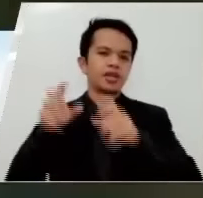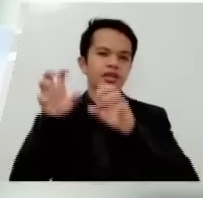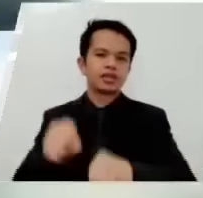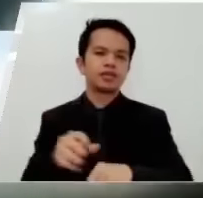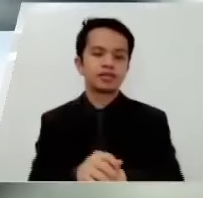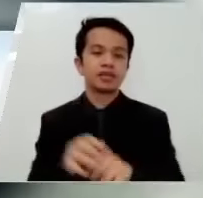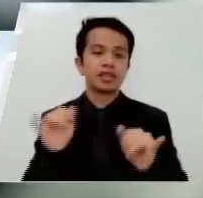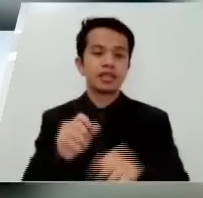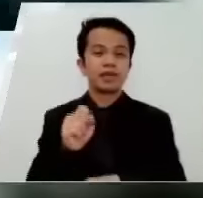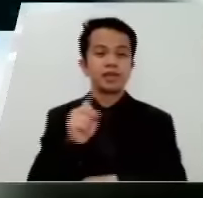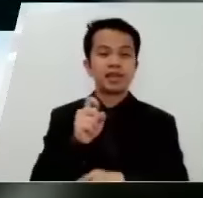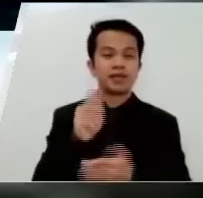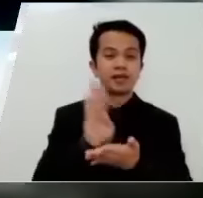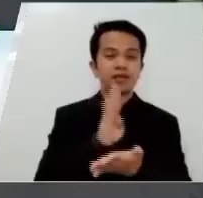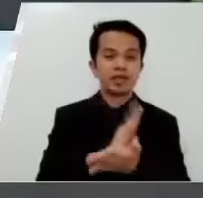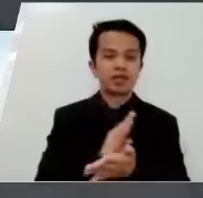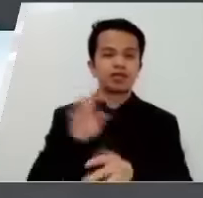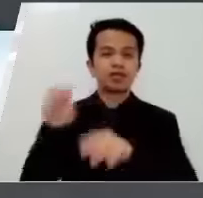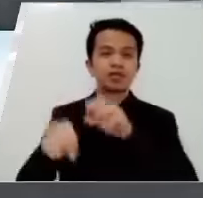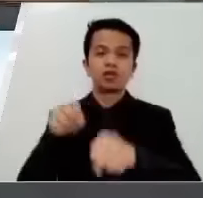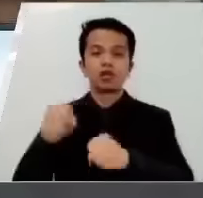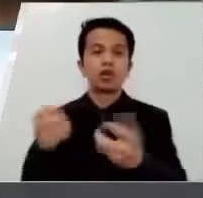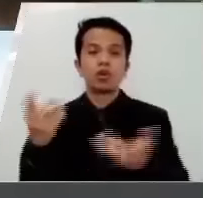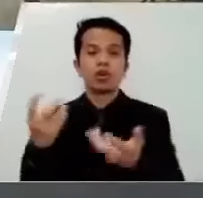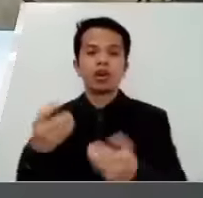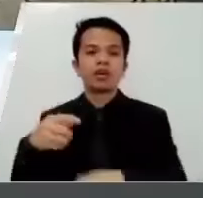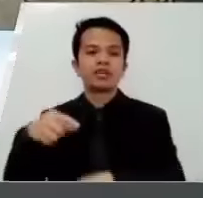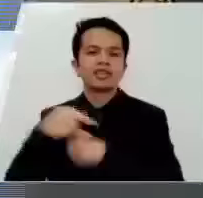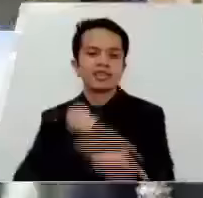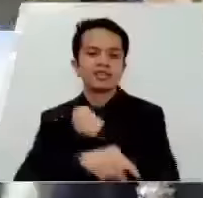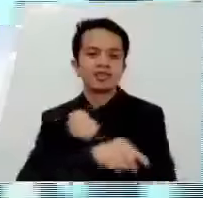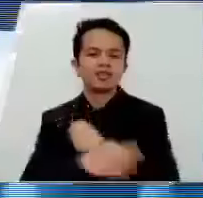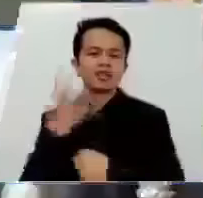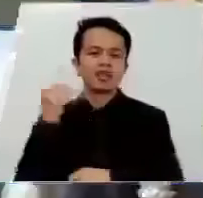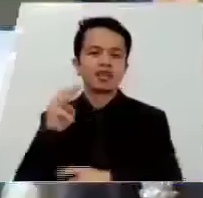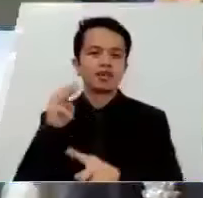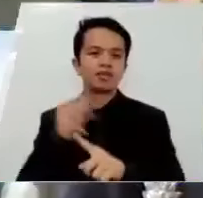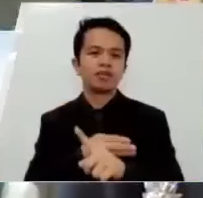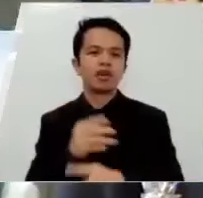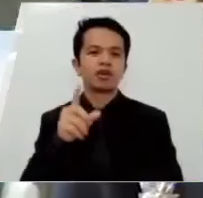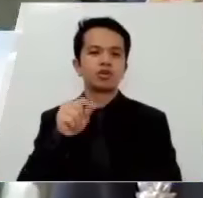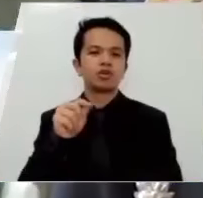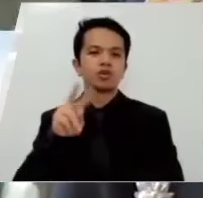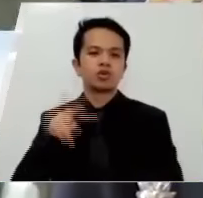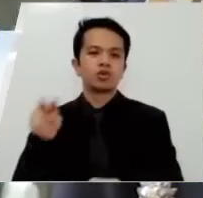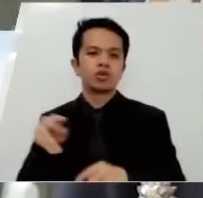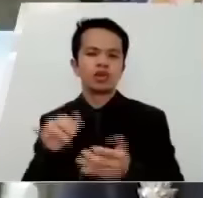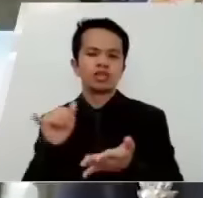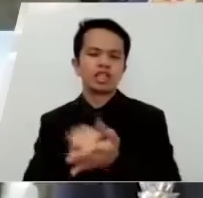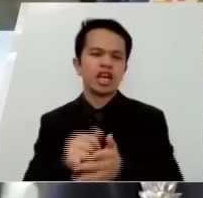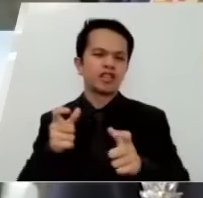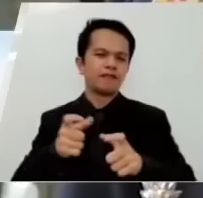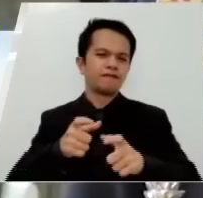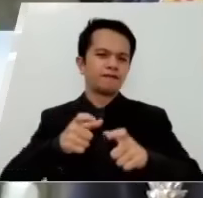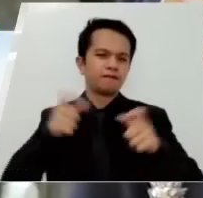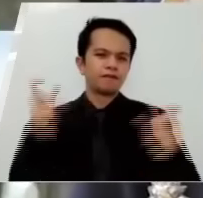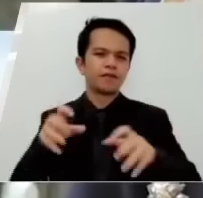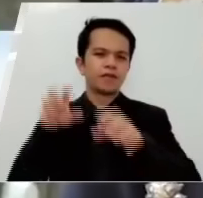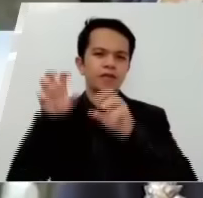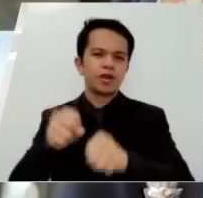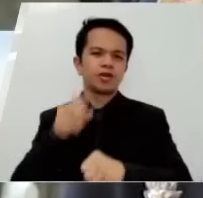drogang nasamsam sa Infanta, Quezon noong March 2022. This is the biggest shipment of shabu na nahuli